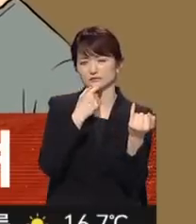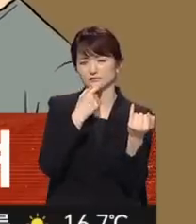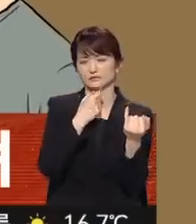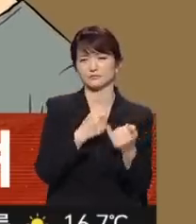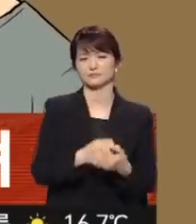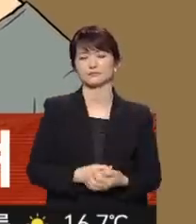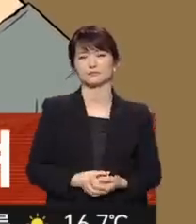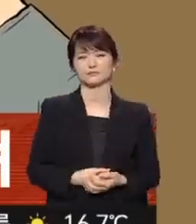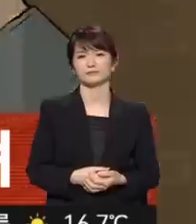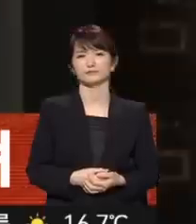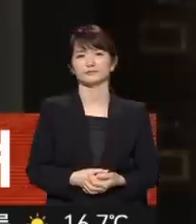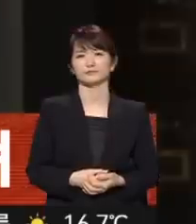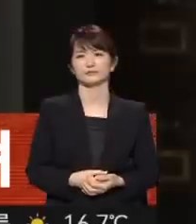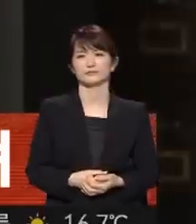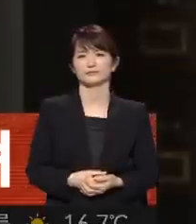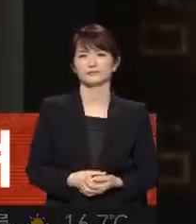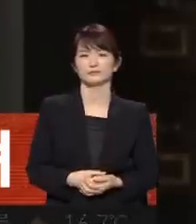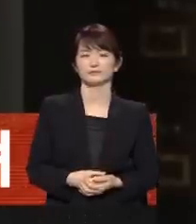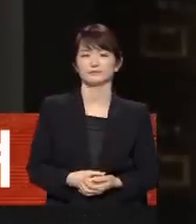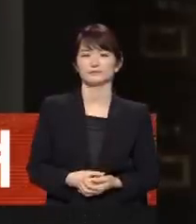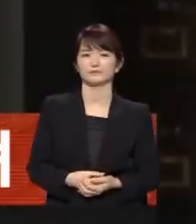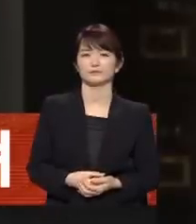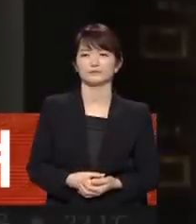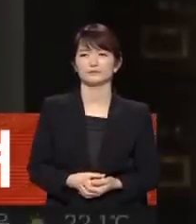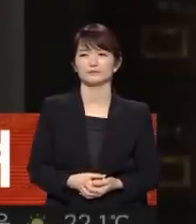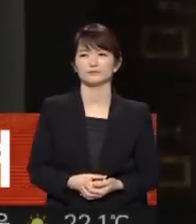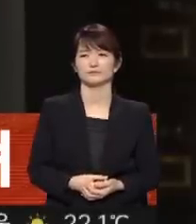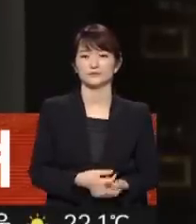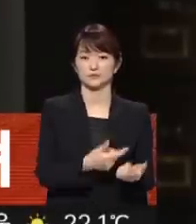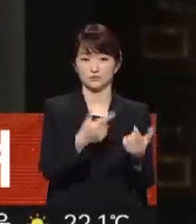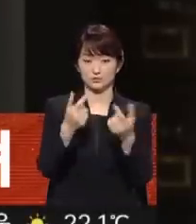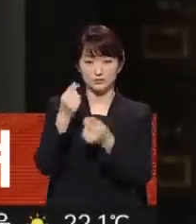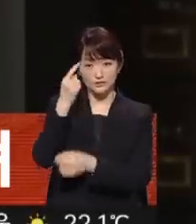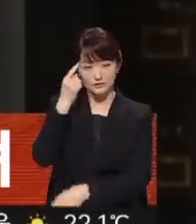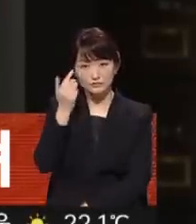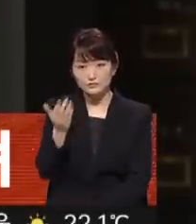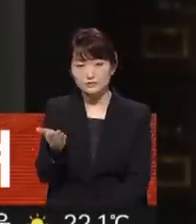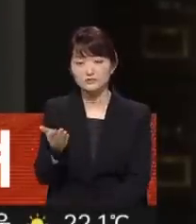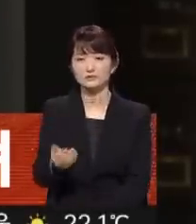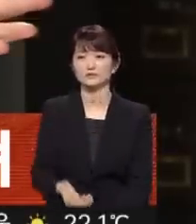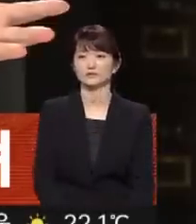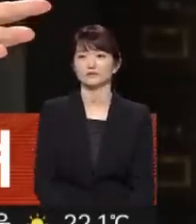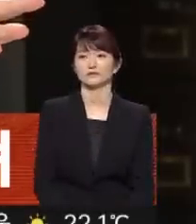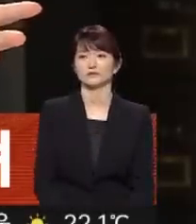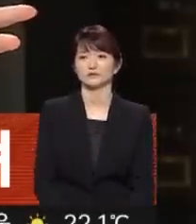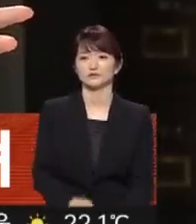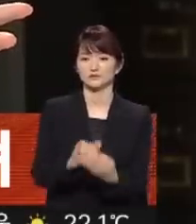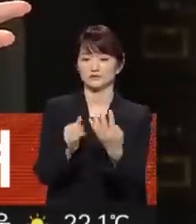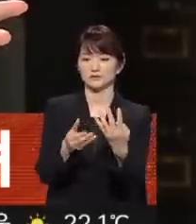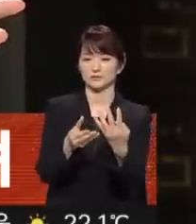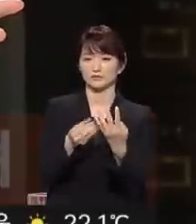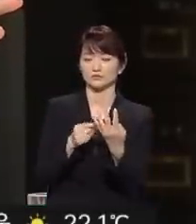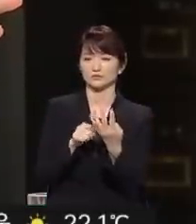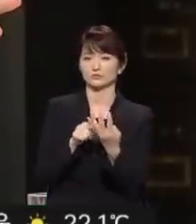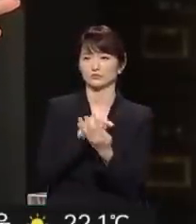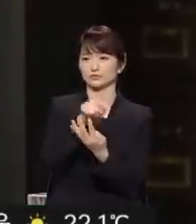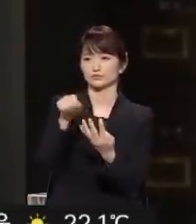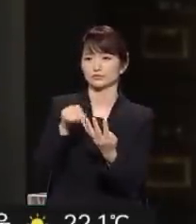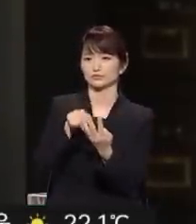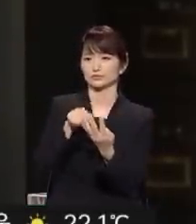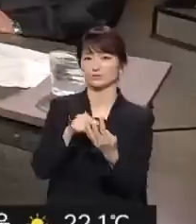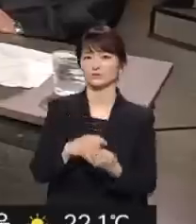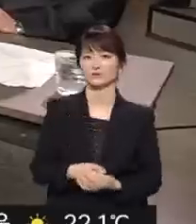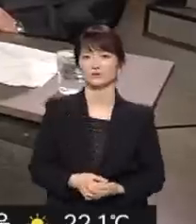아, 자, 제가 이거는 조금 그 공통 질문으로 드릴게요. 그 여기 계신 네 분 중에